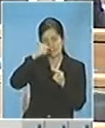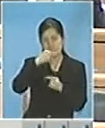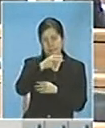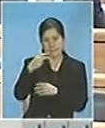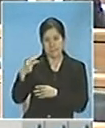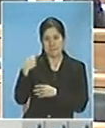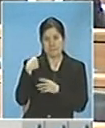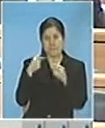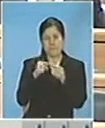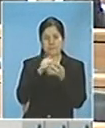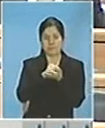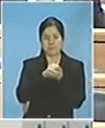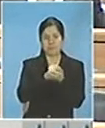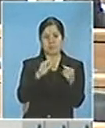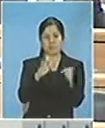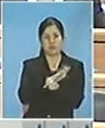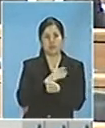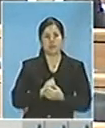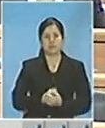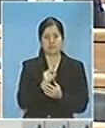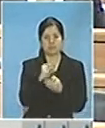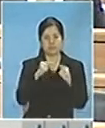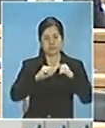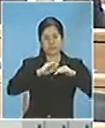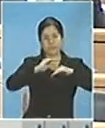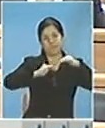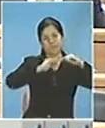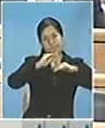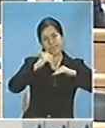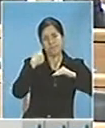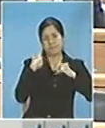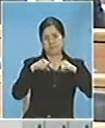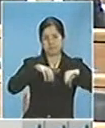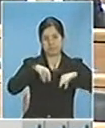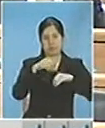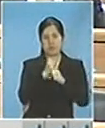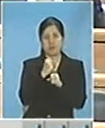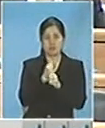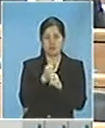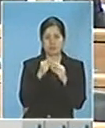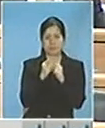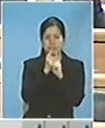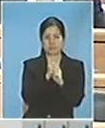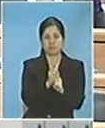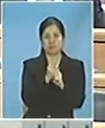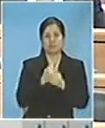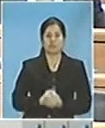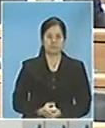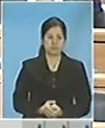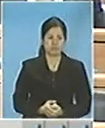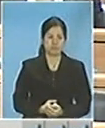างขวางยิ่งขึ้นทำให้เกิดความคล่องตัวในการบริหารงานราชบัณฑิตยสถานต่อไ